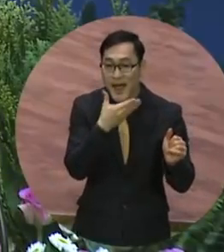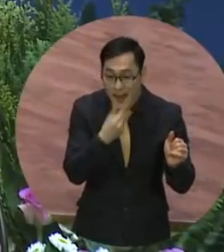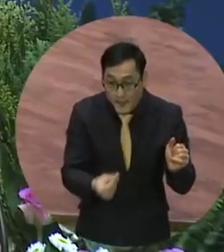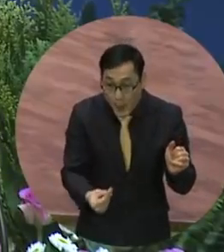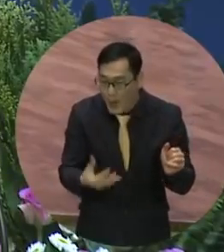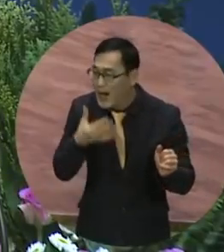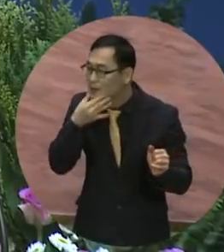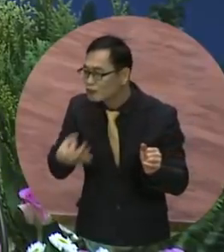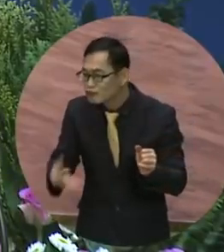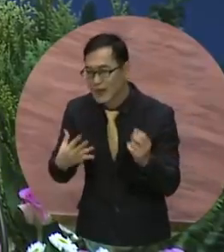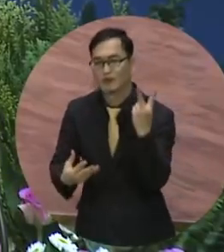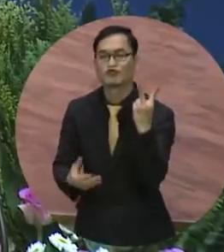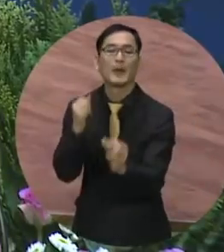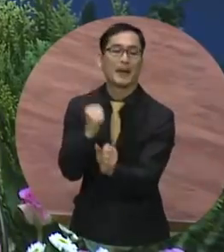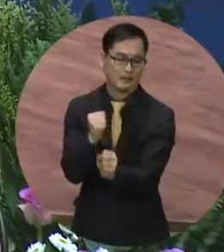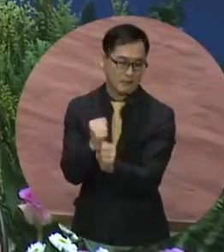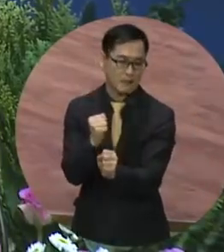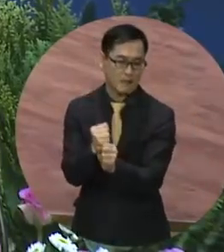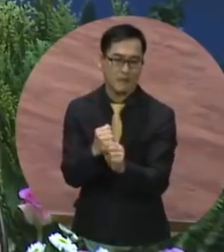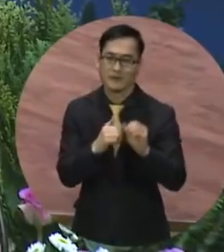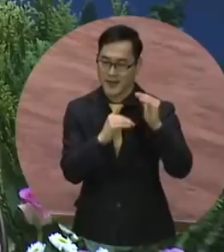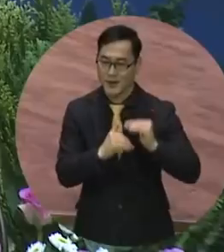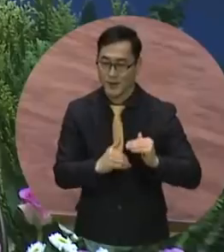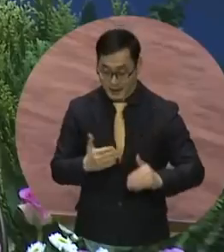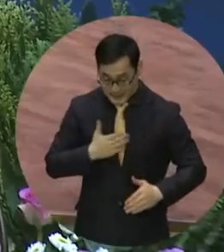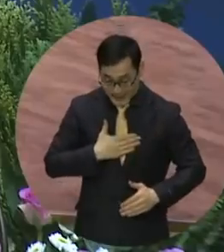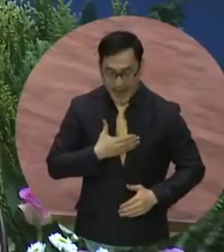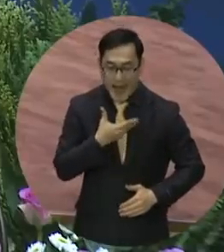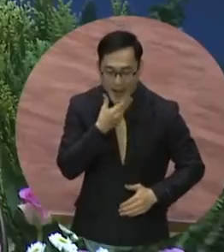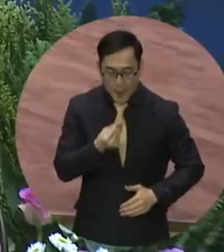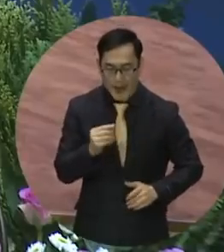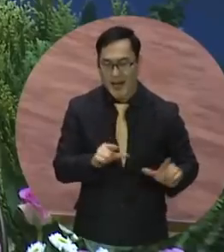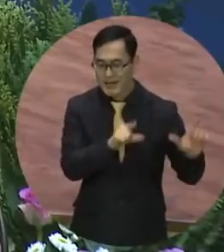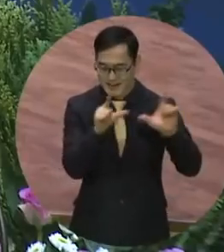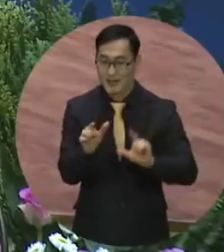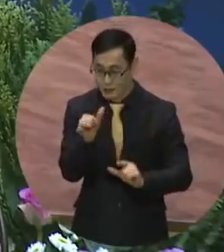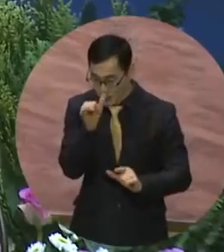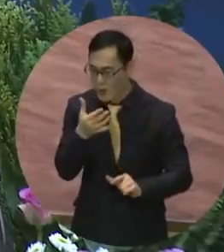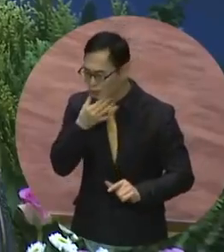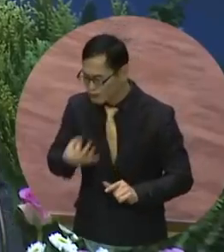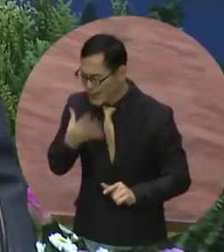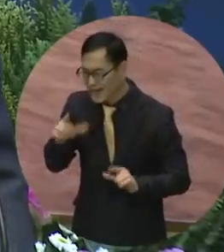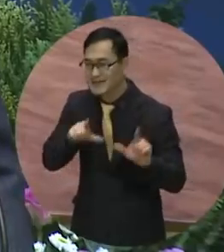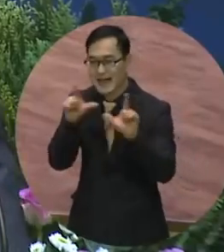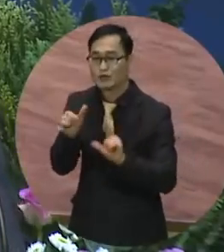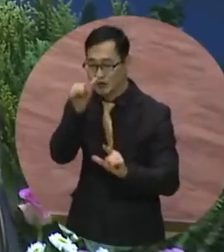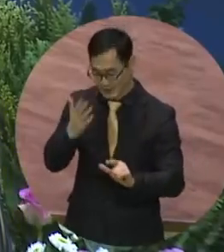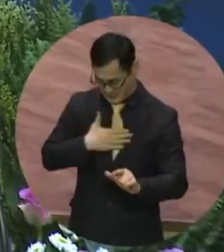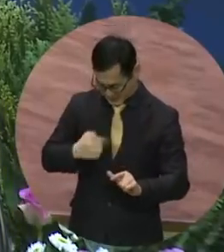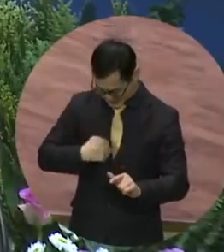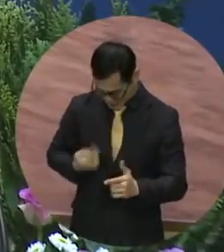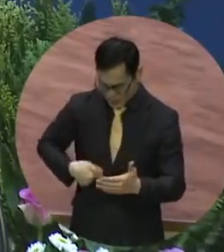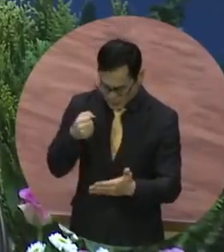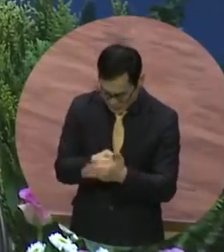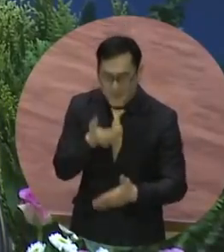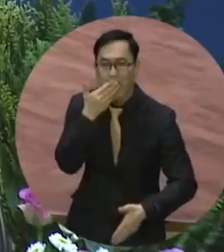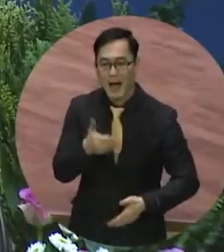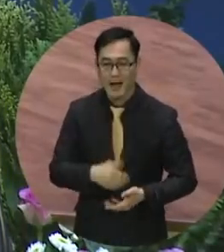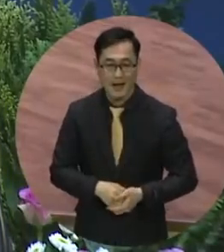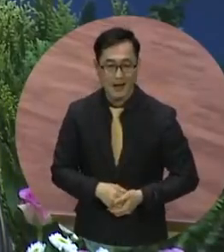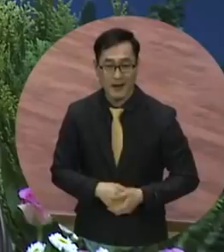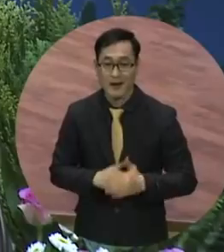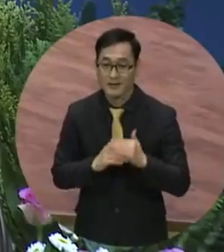그랬어요. 자기 자신이 행복하게 살 수도 있고 불행하게 살 수 있다. 행복과 불행의